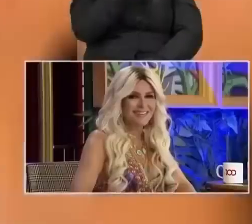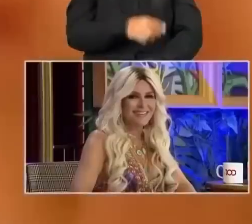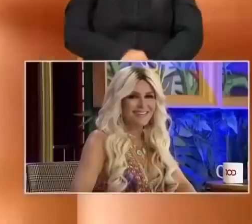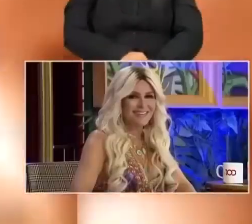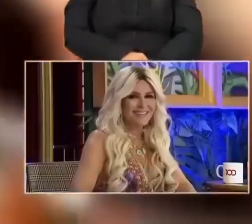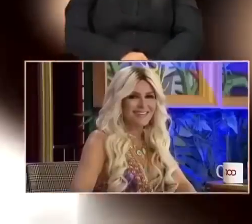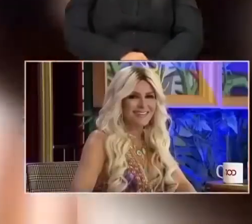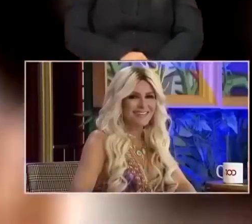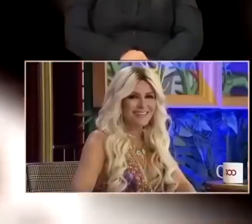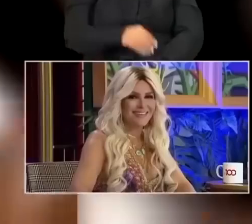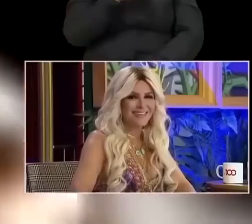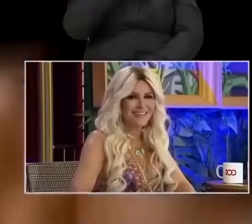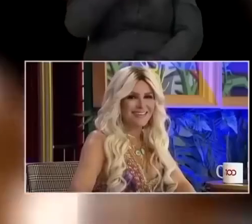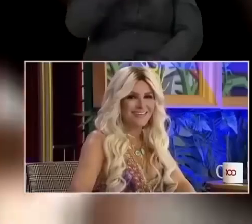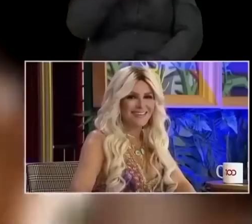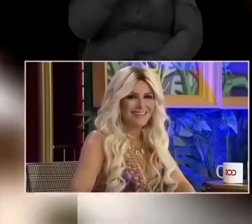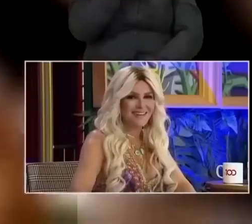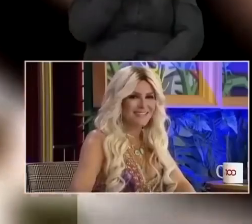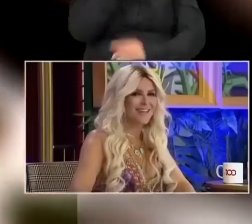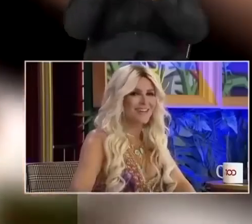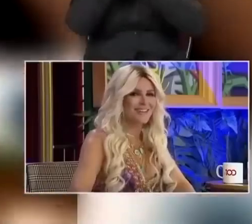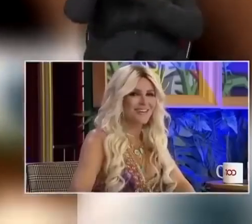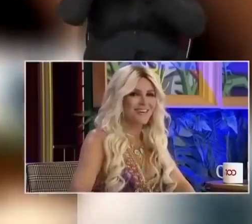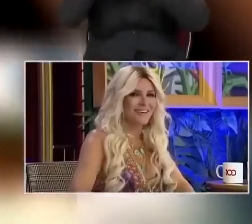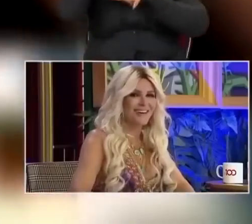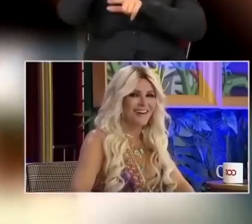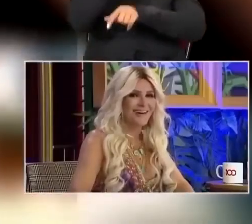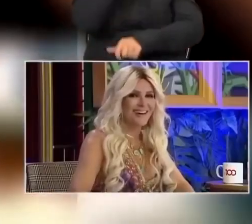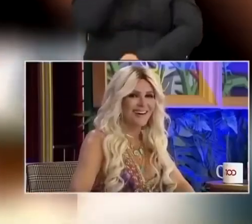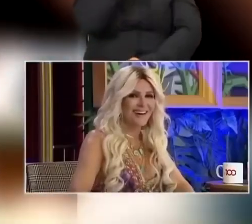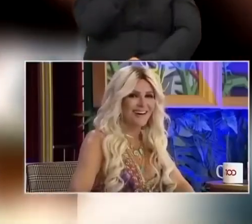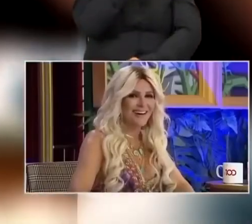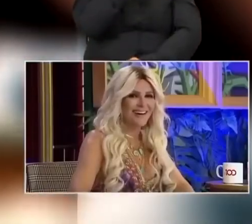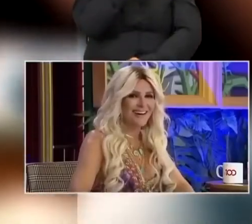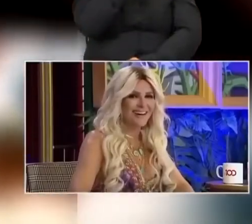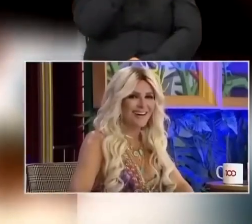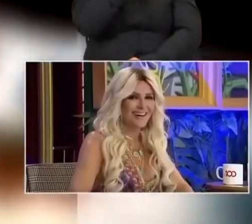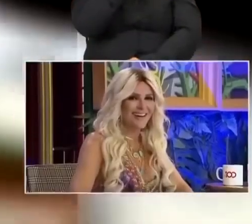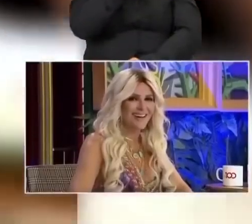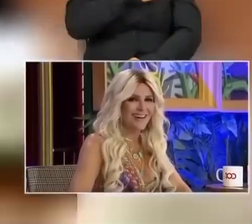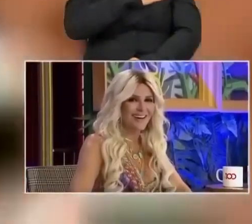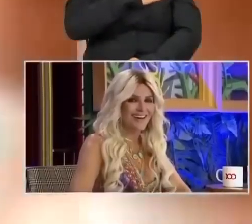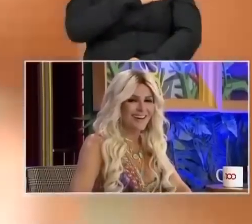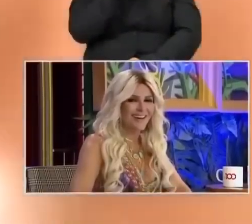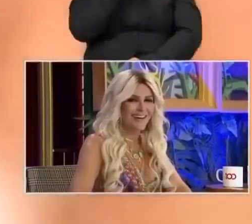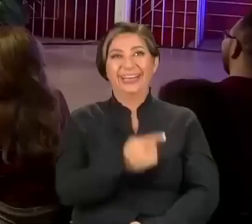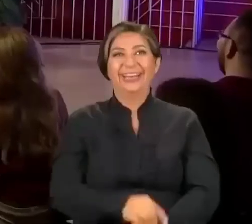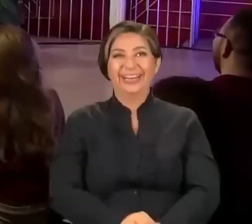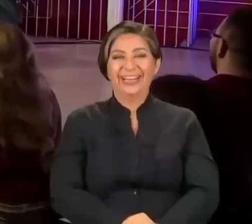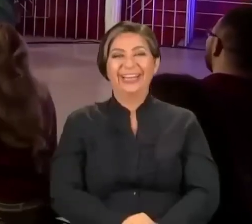Şükran. Bak, el salla. Bilal. Bilal. Bak Müslüman, you Müslüman. Ben elhamdülillah. De. Gördün mü?